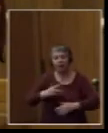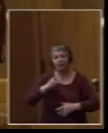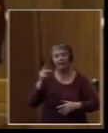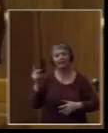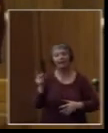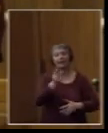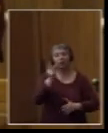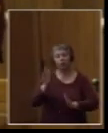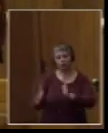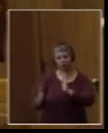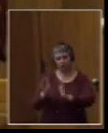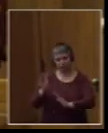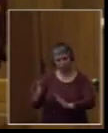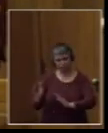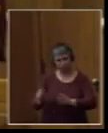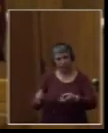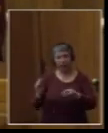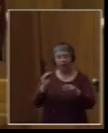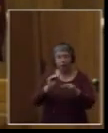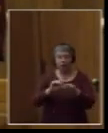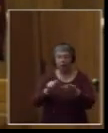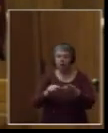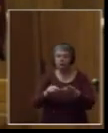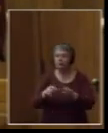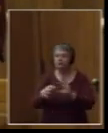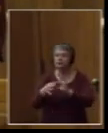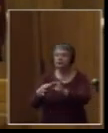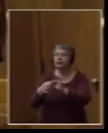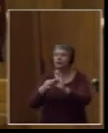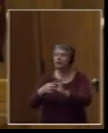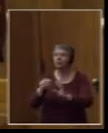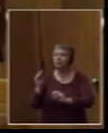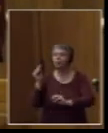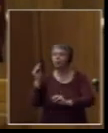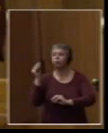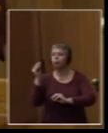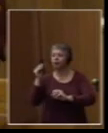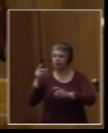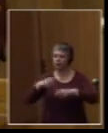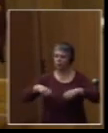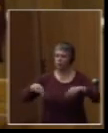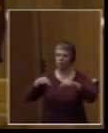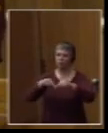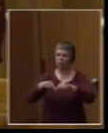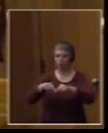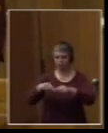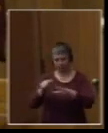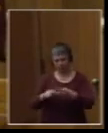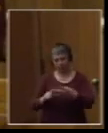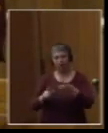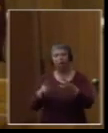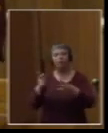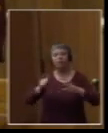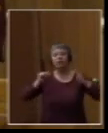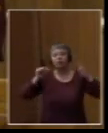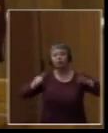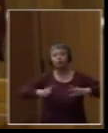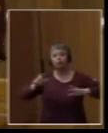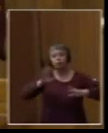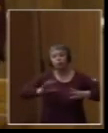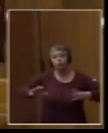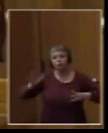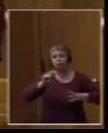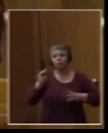την αντιπεριφέρεια πολιτισμού και τους εντεταλμένους συμβούλους σε θέματα πολιτισμού και τουρισμού για την